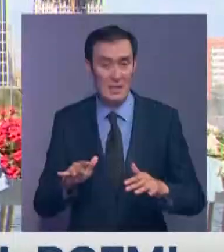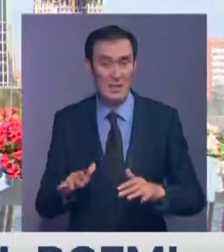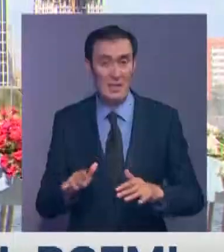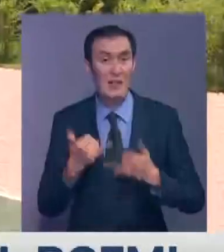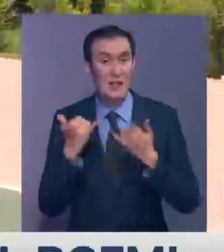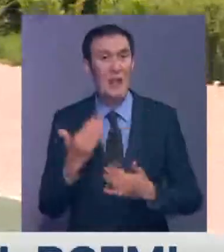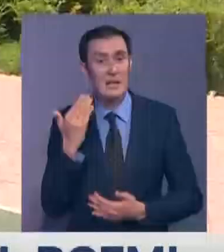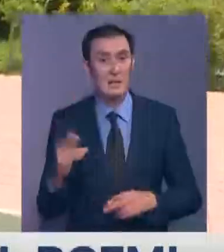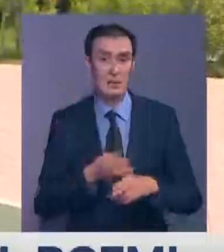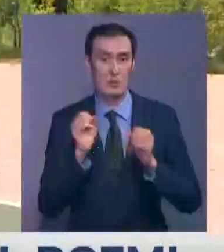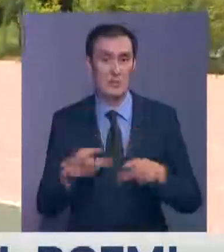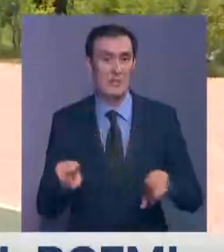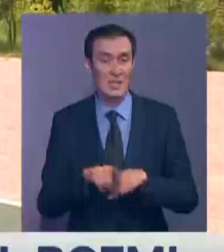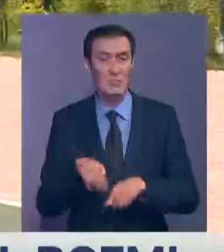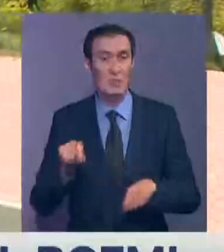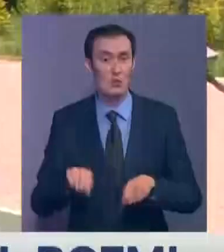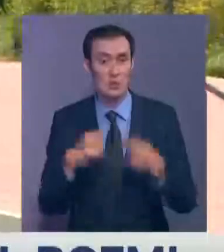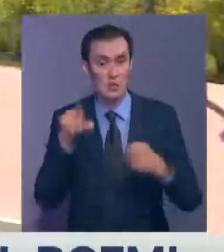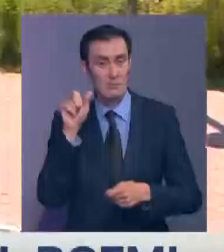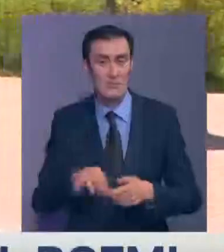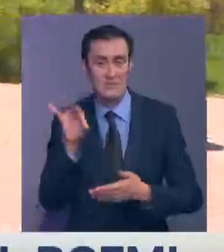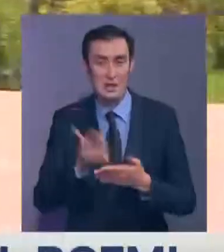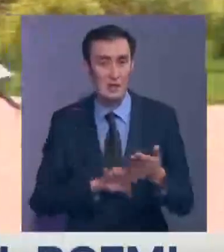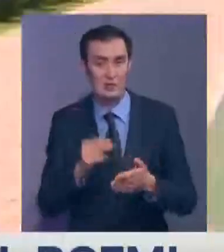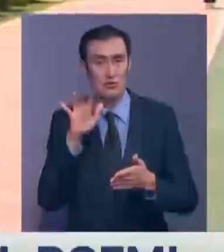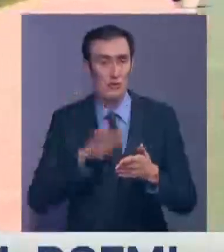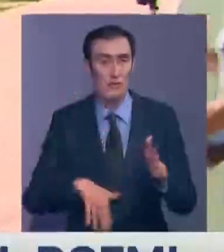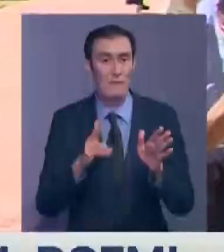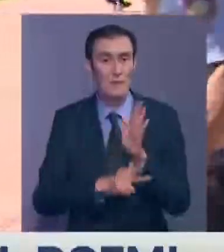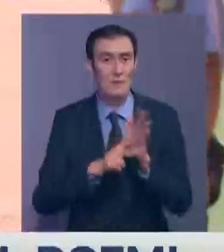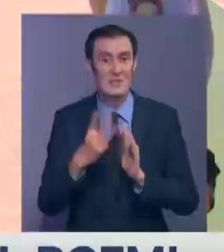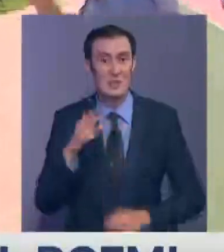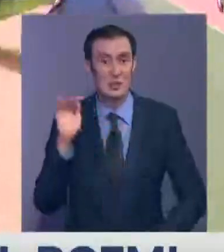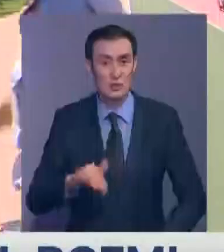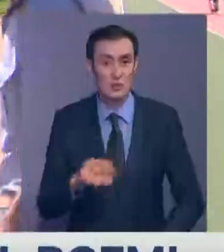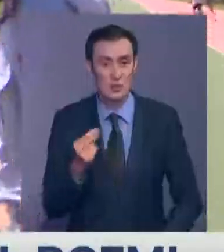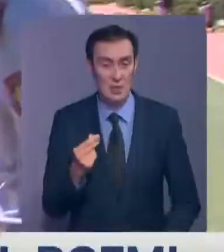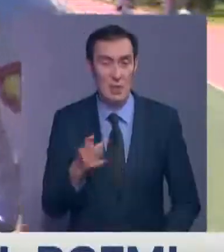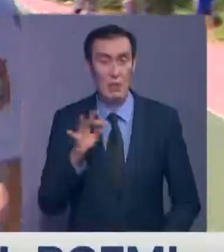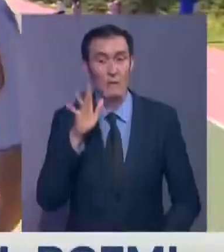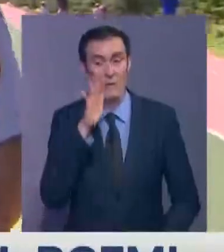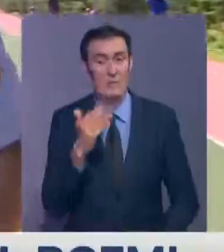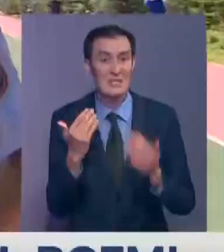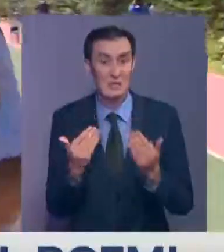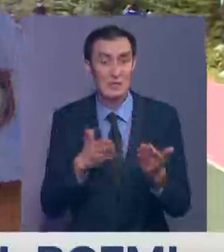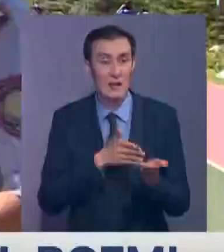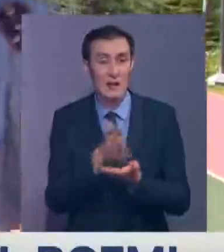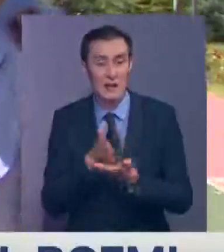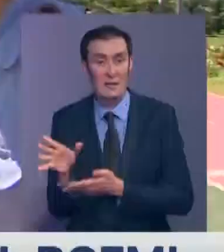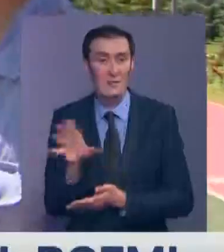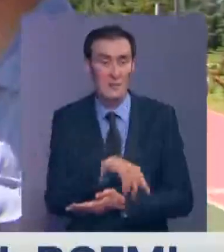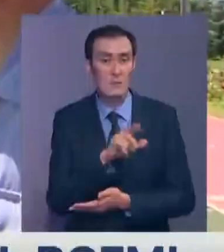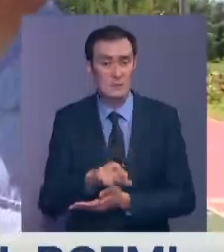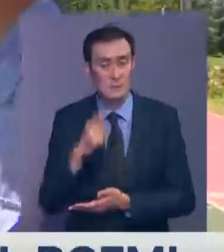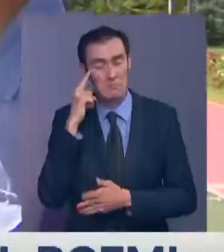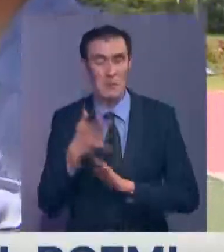же безопасности. Таким нарушителям сразу же выписывают штраф 83 тысячи тенге. Но во время сегодняшнего рейда все отдыхающие